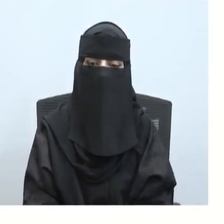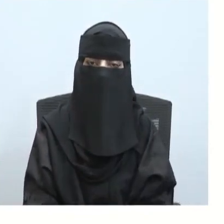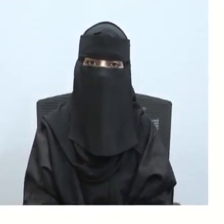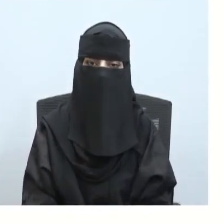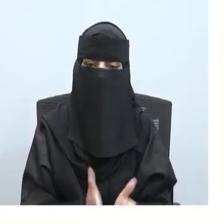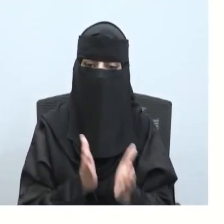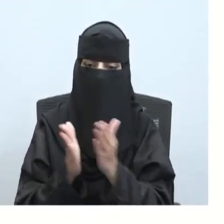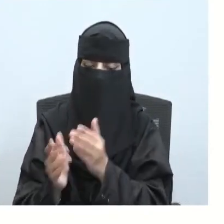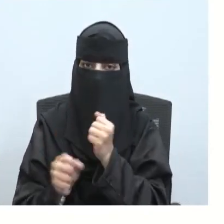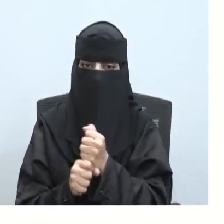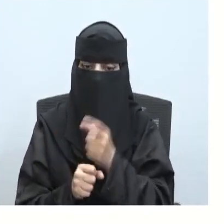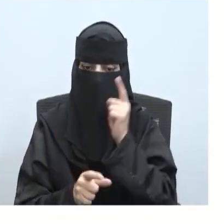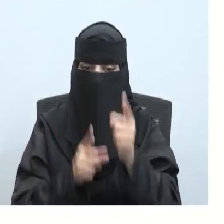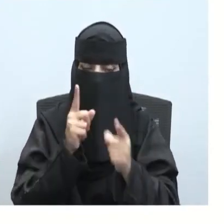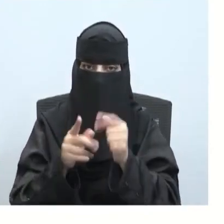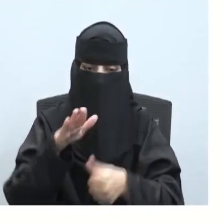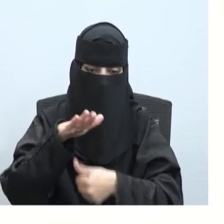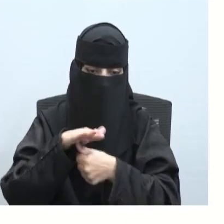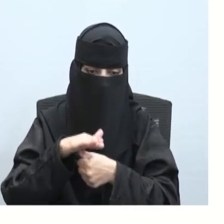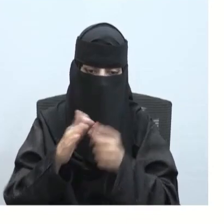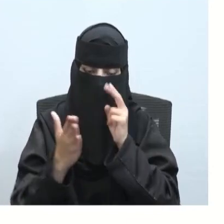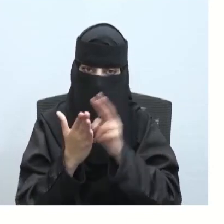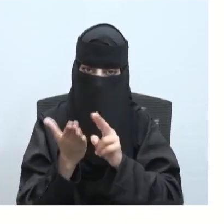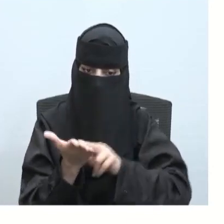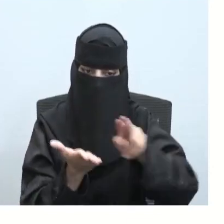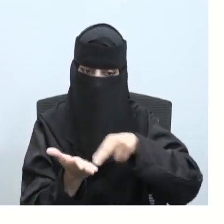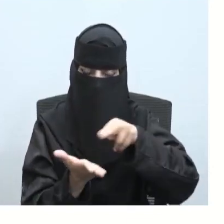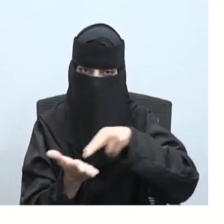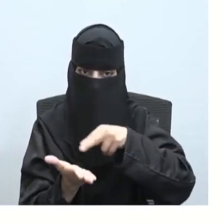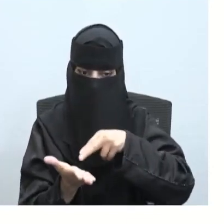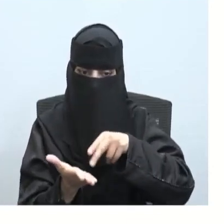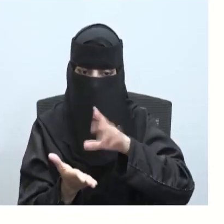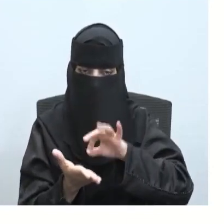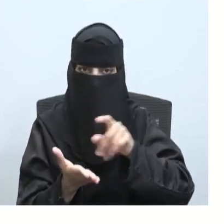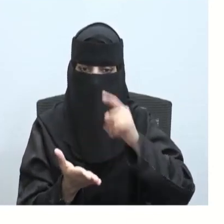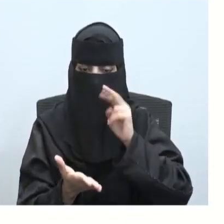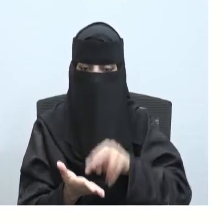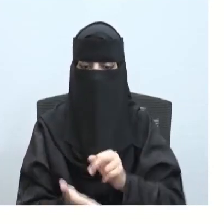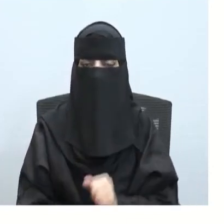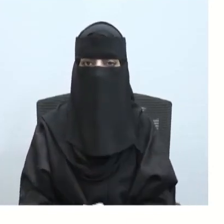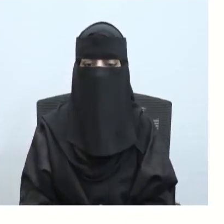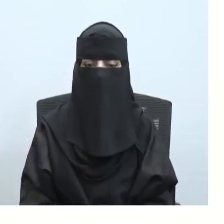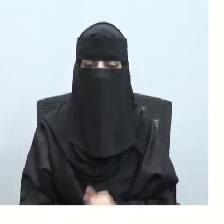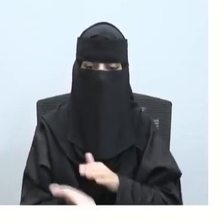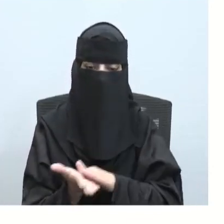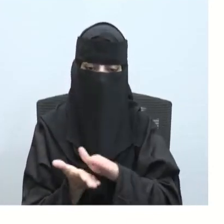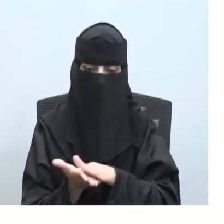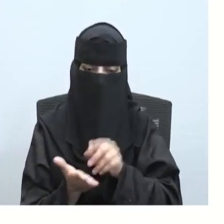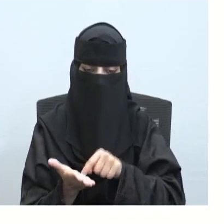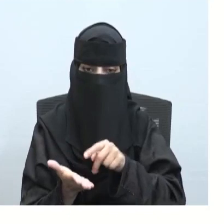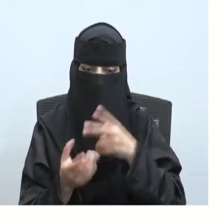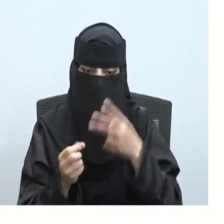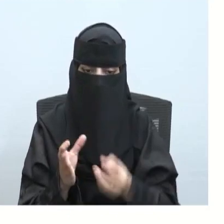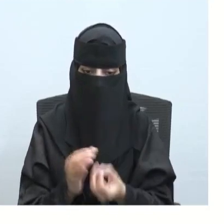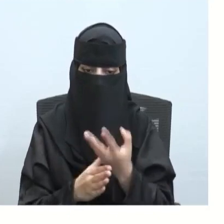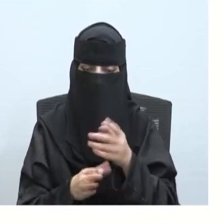بعد ذلك تقوم وحدة التحكم الرئيسة بقراءة أي رسائل قد تكون تلقتها، وتطبع الرسائل التي تم